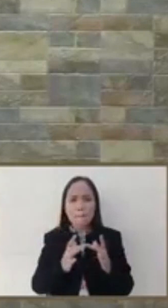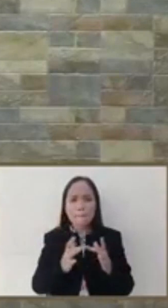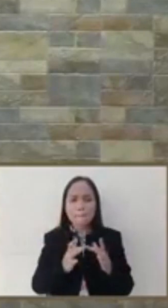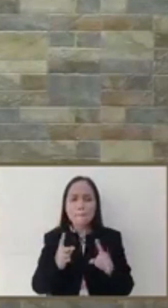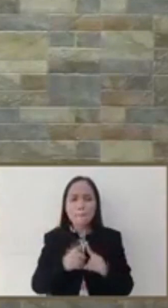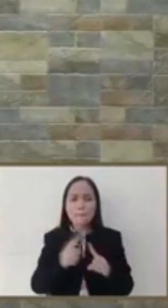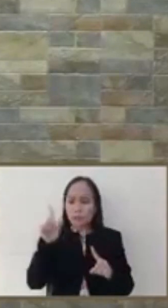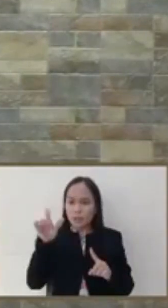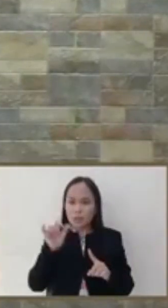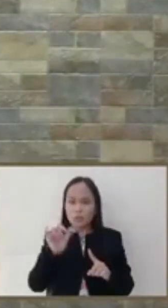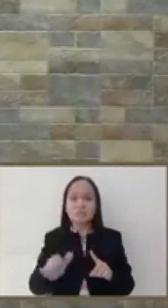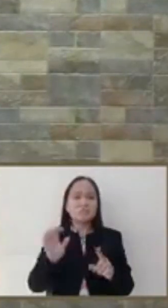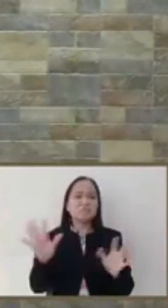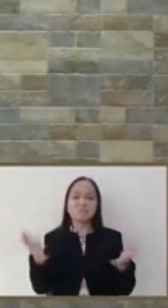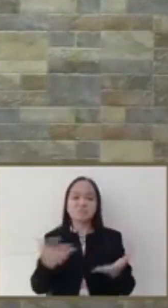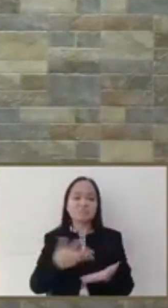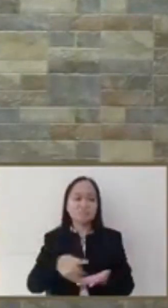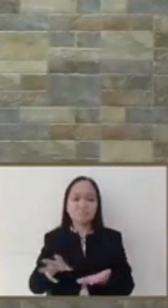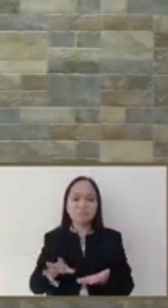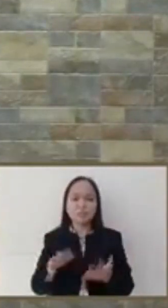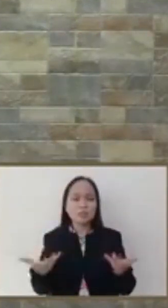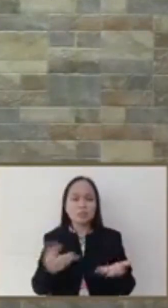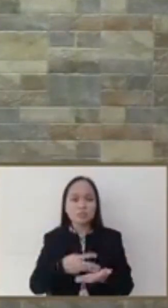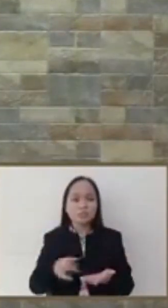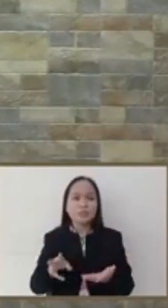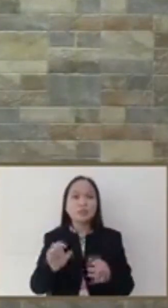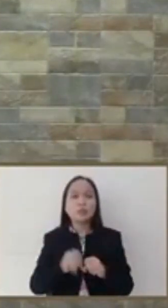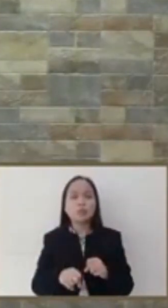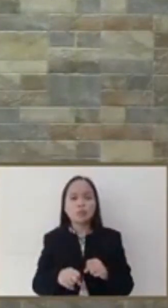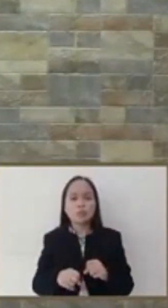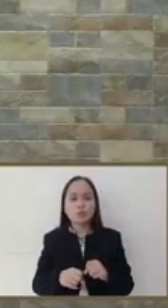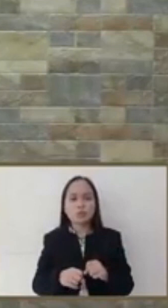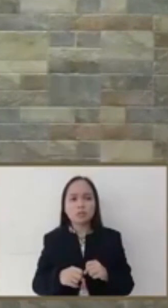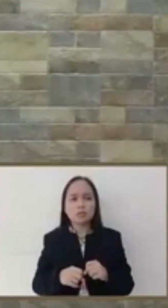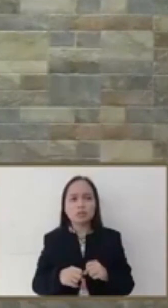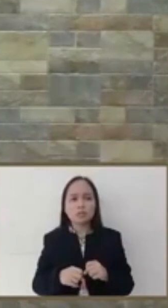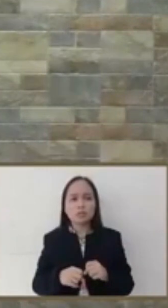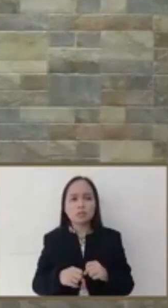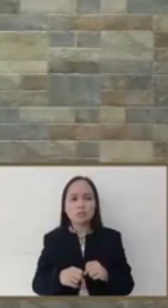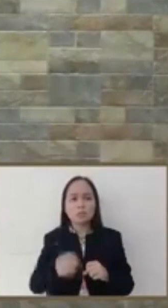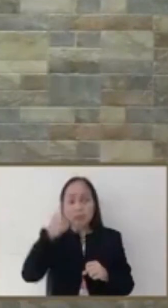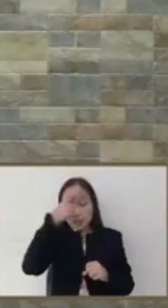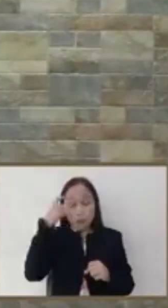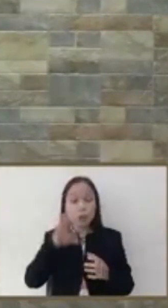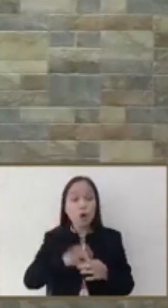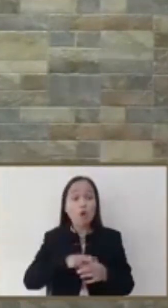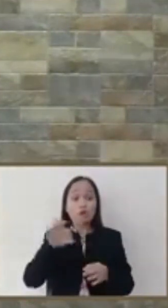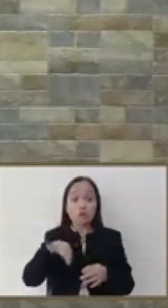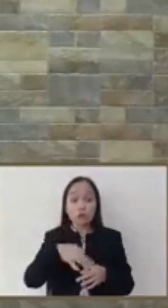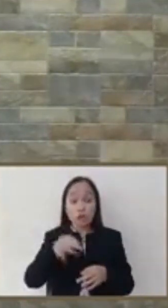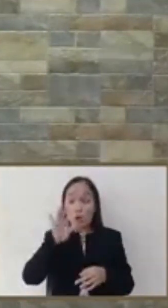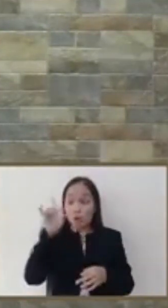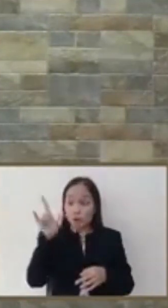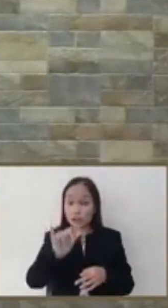walang kwenta po yan, mga kapatid. Paano nagkakaroon ng kinalaman ang ginagawa natin dito sa eternity? Because of the soul,